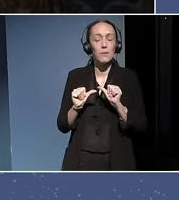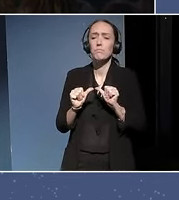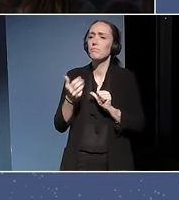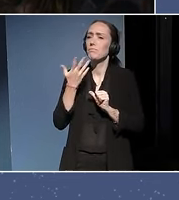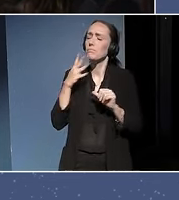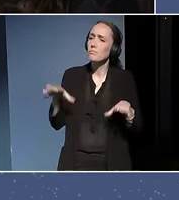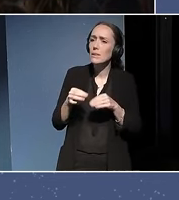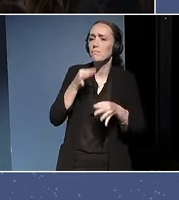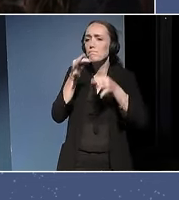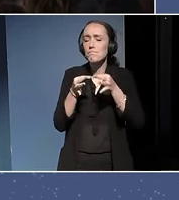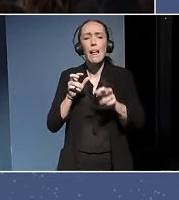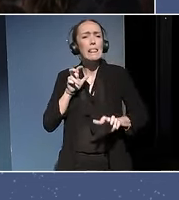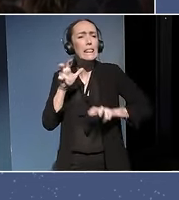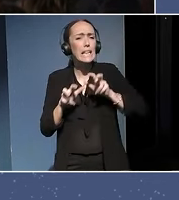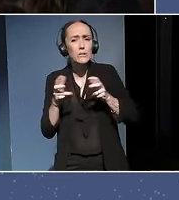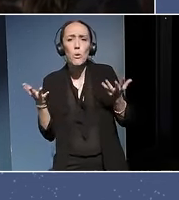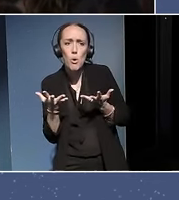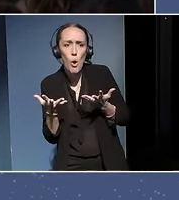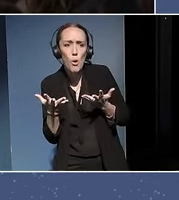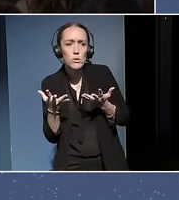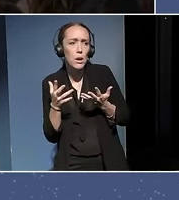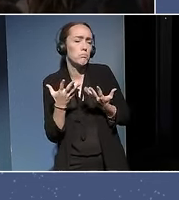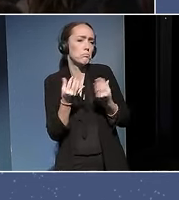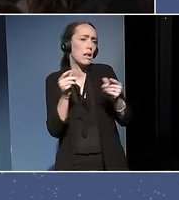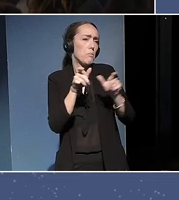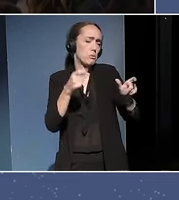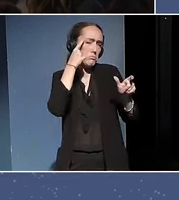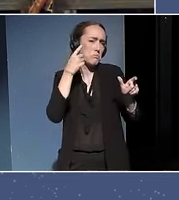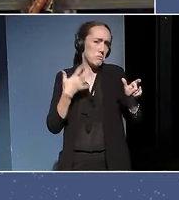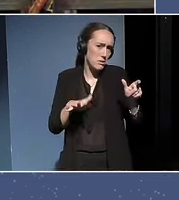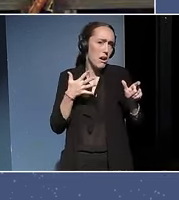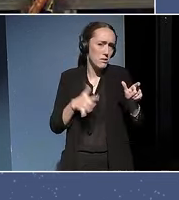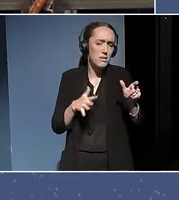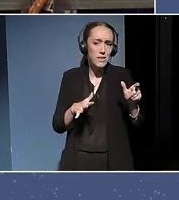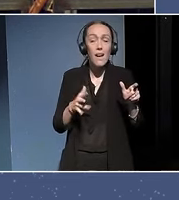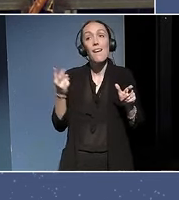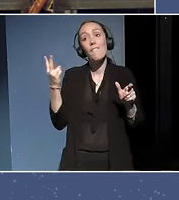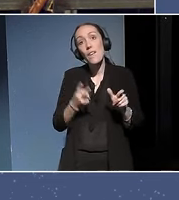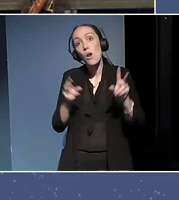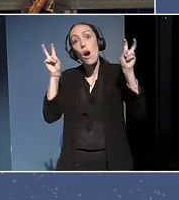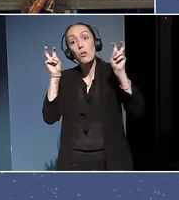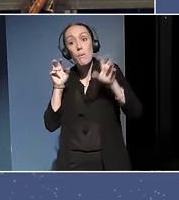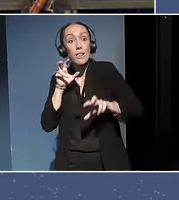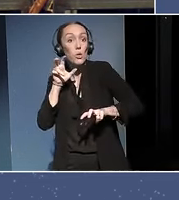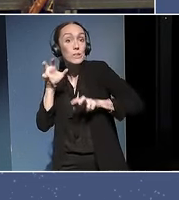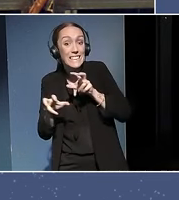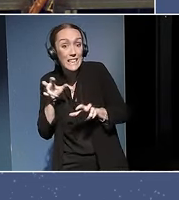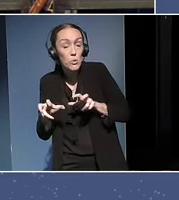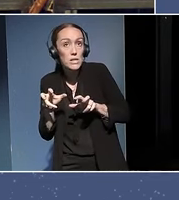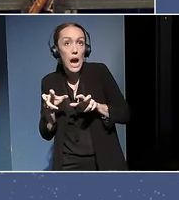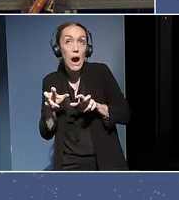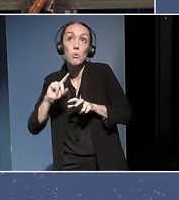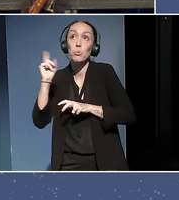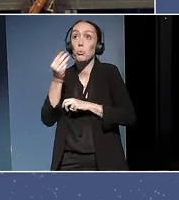dinosauro magari molti di voi lo sanno OK però quando si parla di dinosauri molto spesso quello che viene in mente